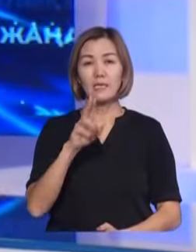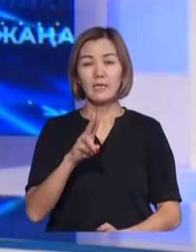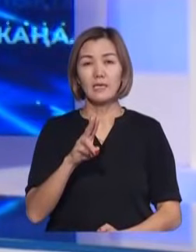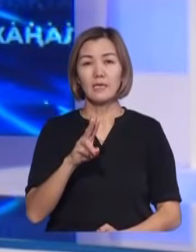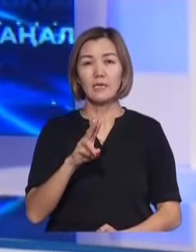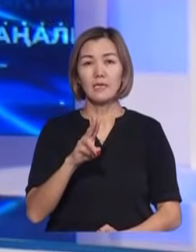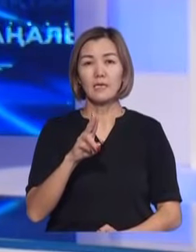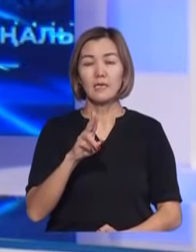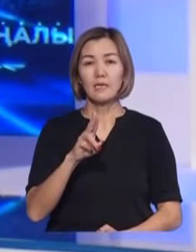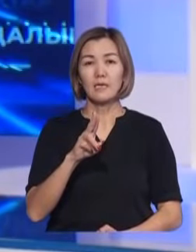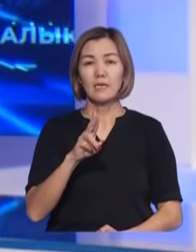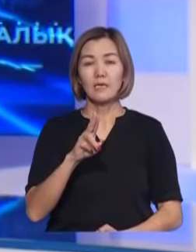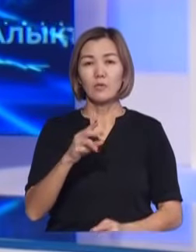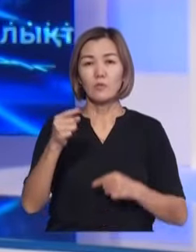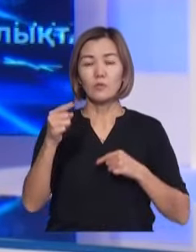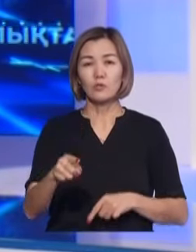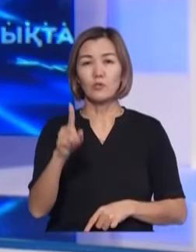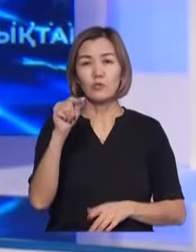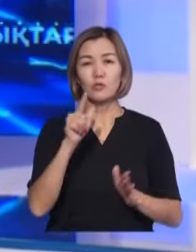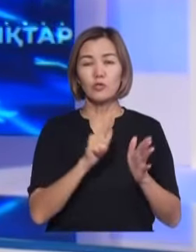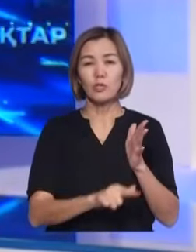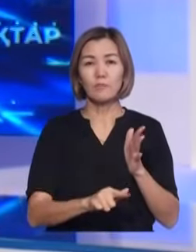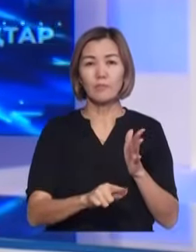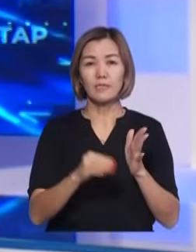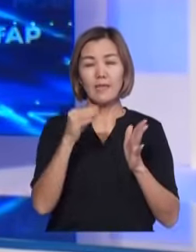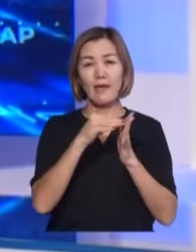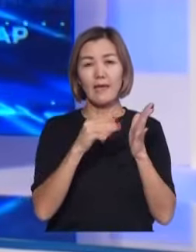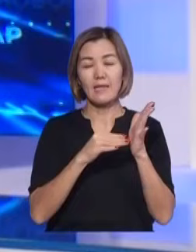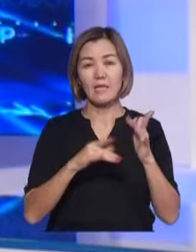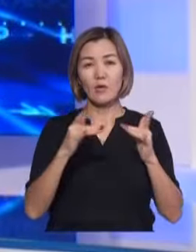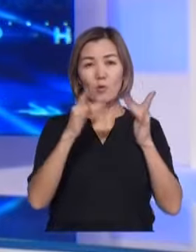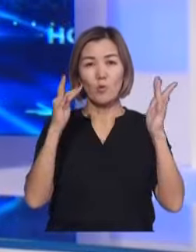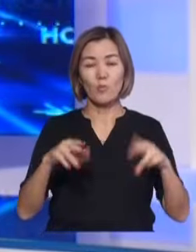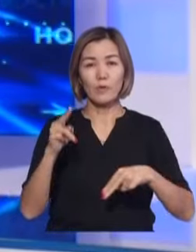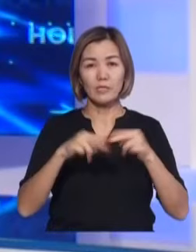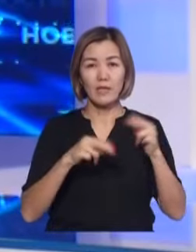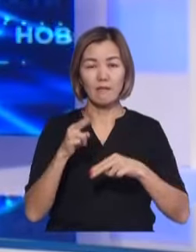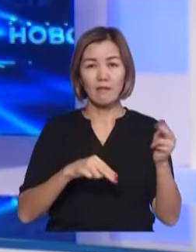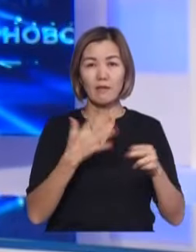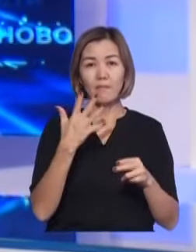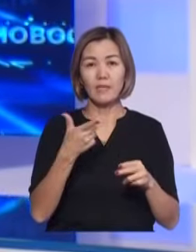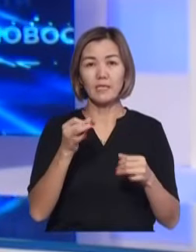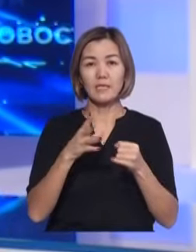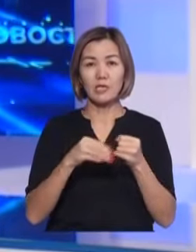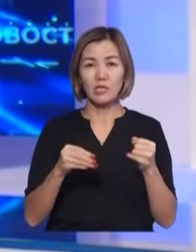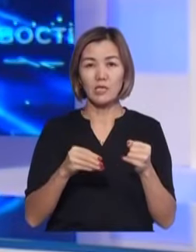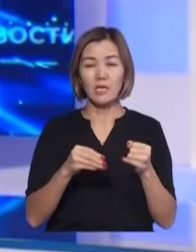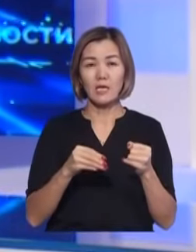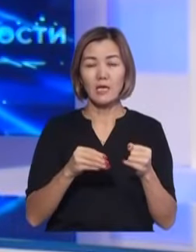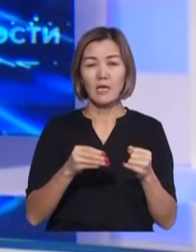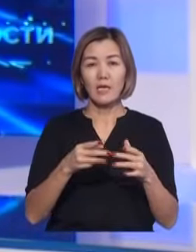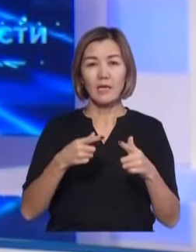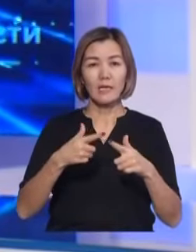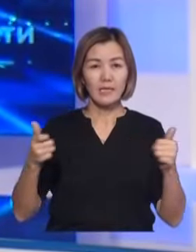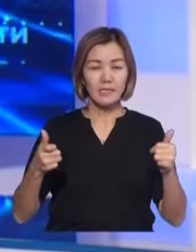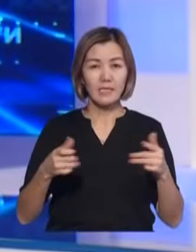Кегендегі қарашатқалға ұзындығы 170 метрлік әйнек көпір салынады. Оған қоса сол маңдағы 5 гектар аумақта сәулетті қонақ үйлер